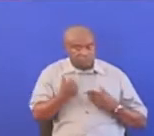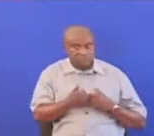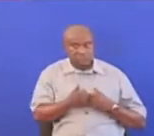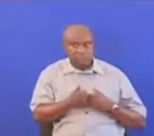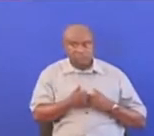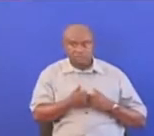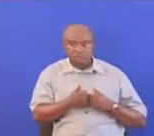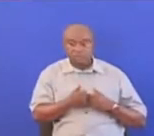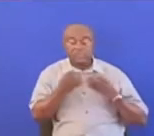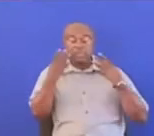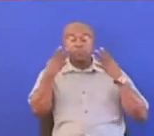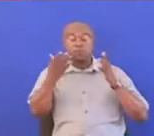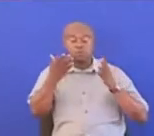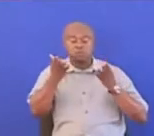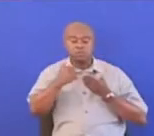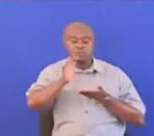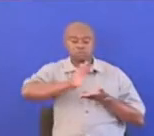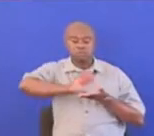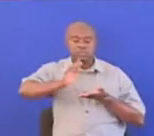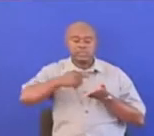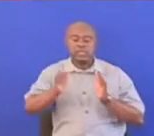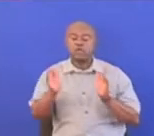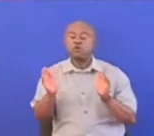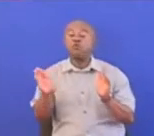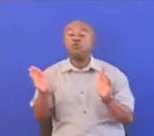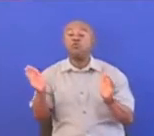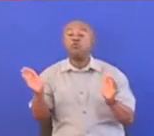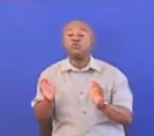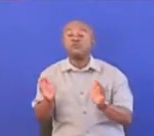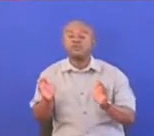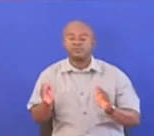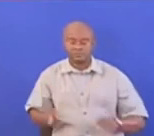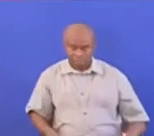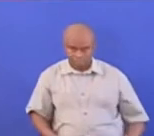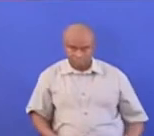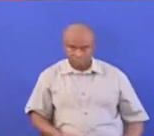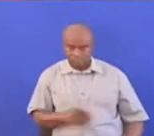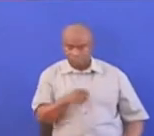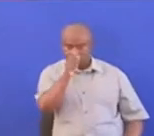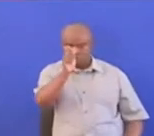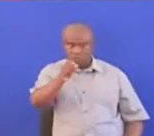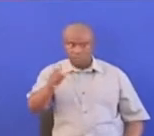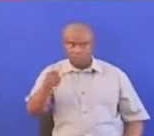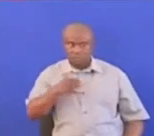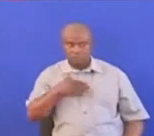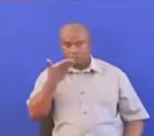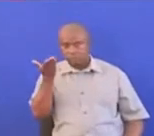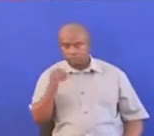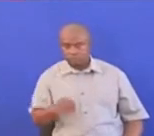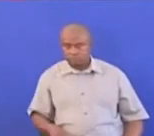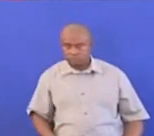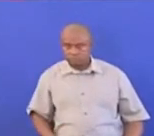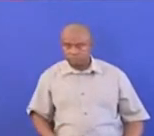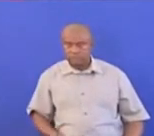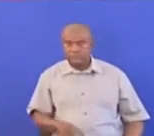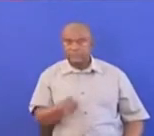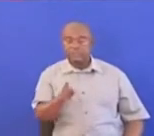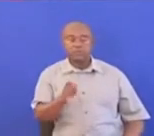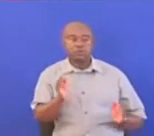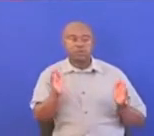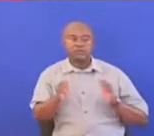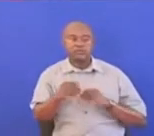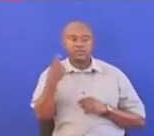kulirudisha pori hili sasa kwenye uhifadhi wa wananchi wetu. Inakuwa hifadhi ya taifa ya